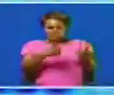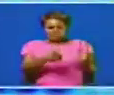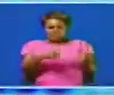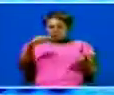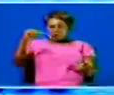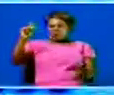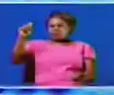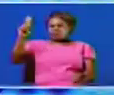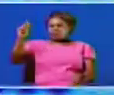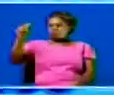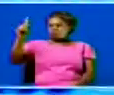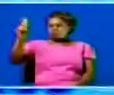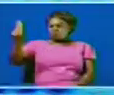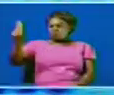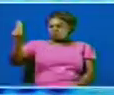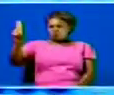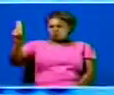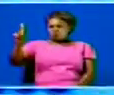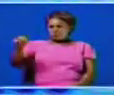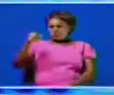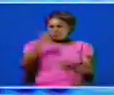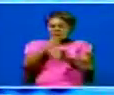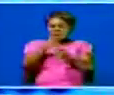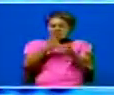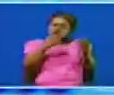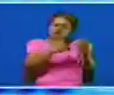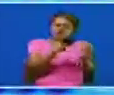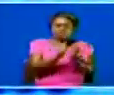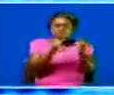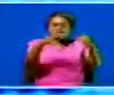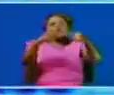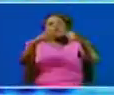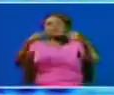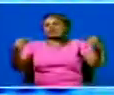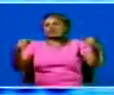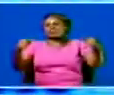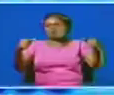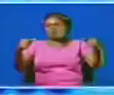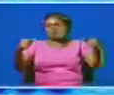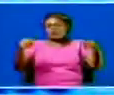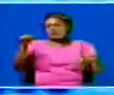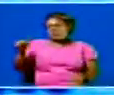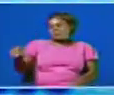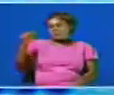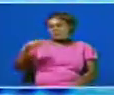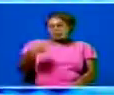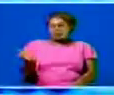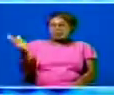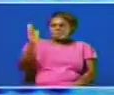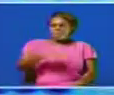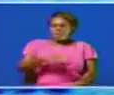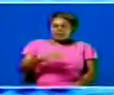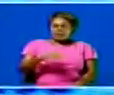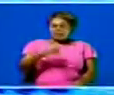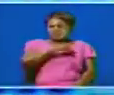Gatundu South Moses Kuria kuwa anashirikiana kwa karibu na upande wa upinzani. Taarifa hii imetolewa mapema leo kurejelea hatua ya